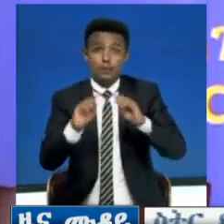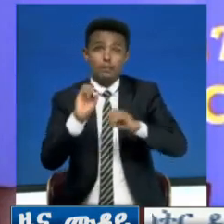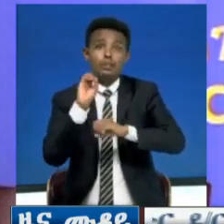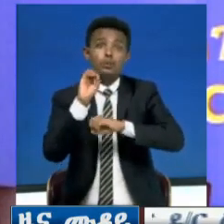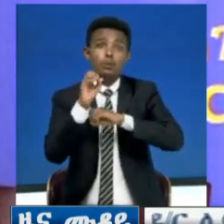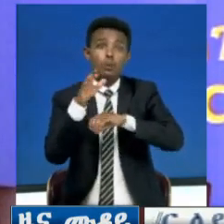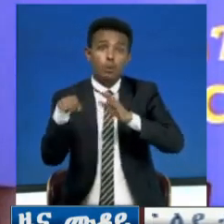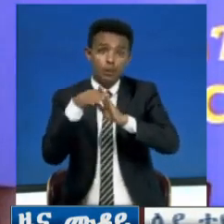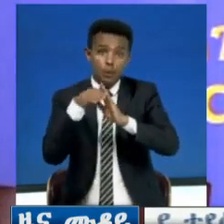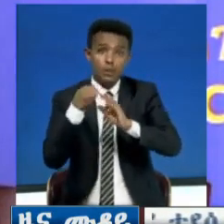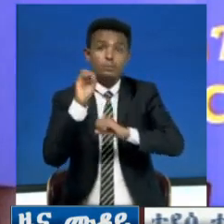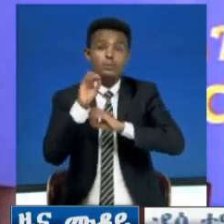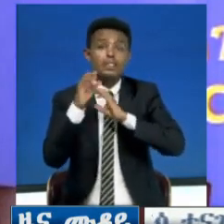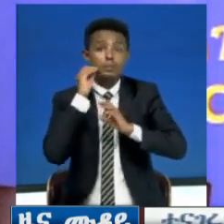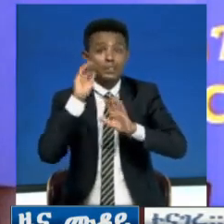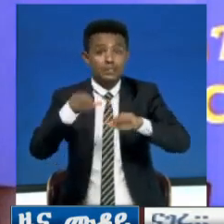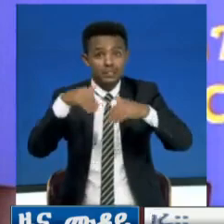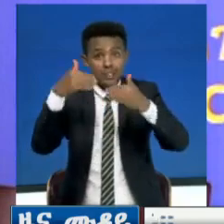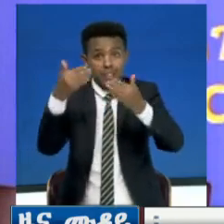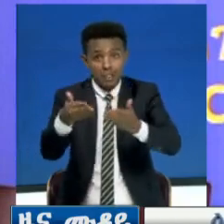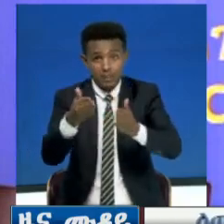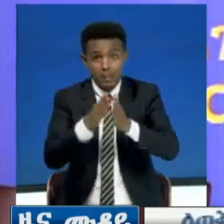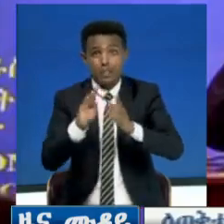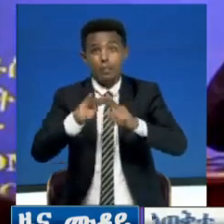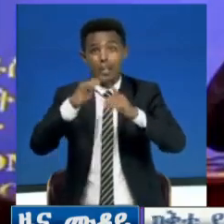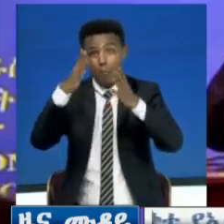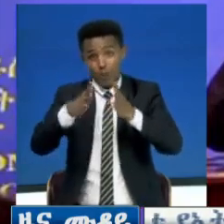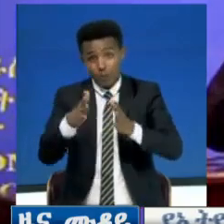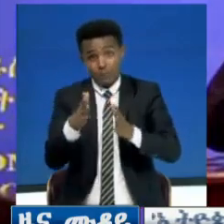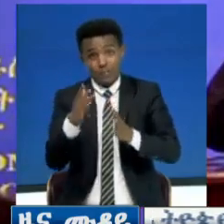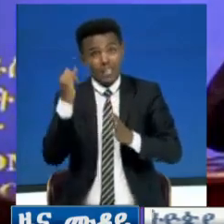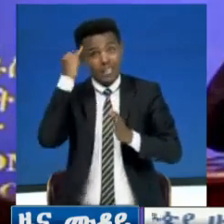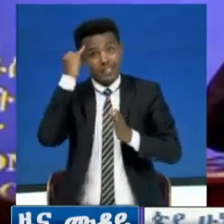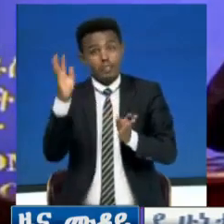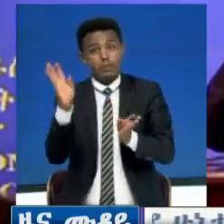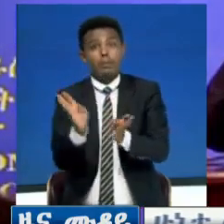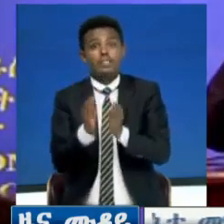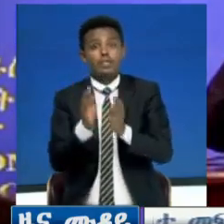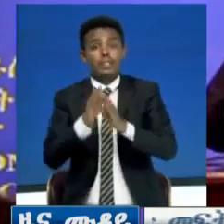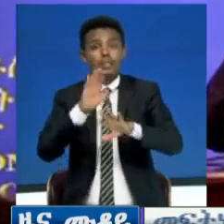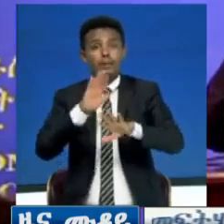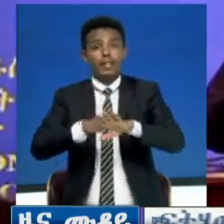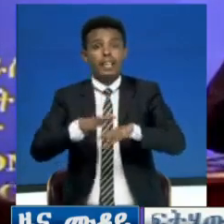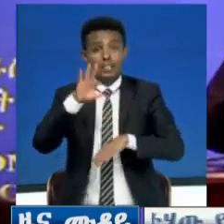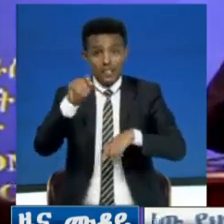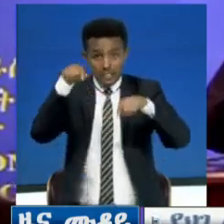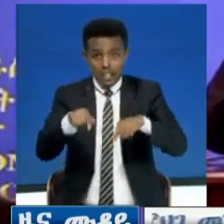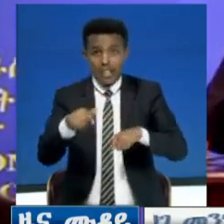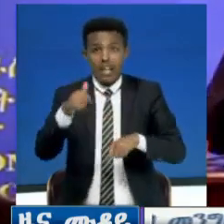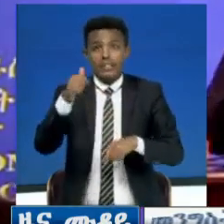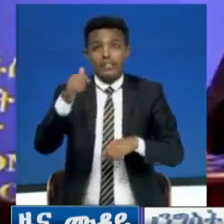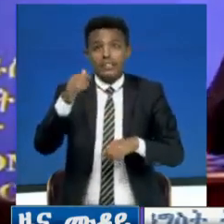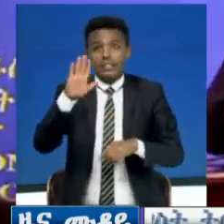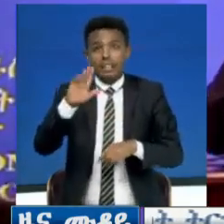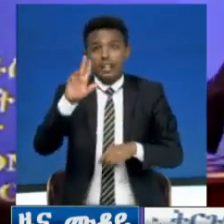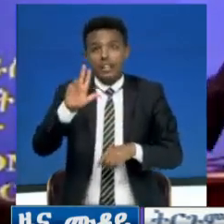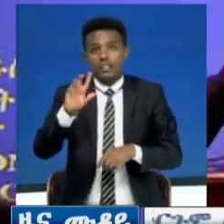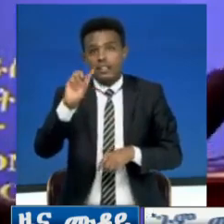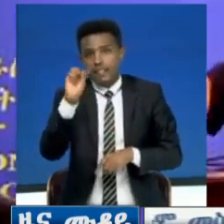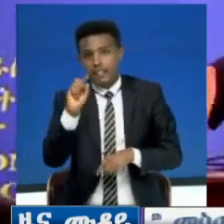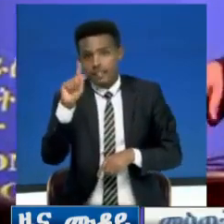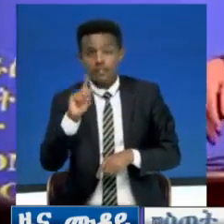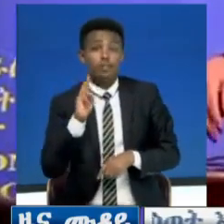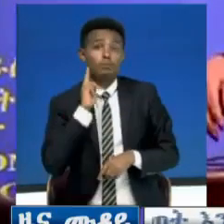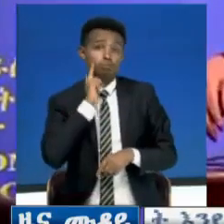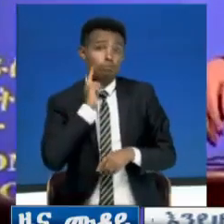ጥያቄ ምላሽ ለመስጠት የባለሙያዎችን አስተያየት በማሰባሰብ ላይ ይገኛል። ዛሬ በሸራተን አዲስ በነበረው የመጀመሪያ